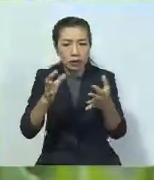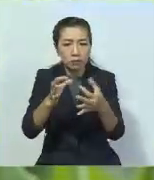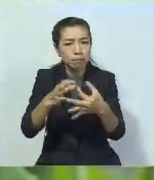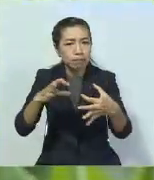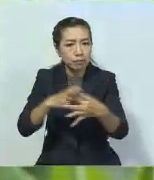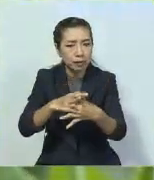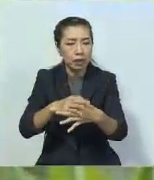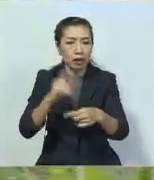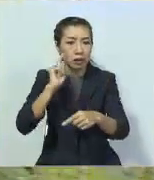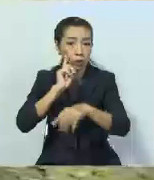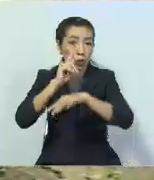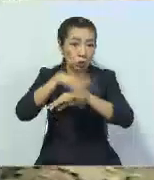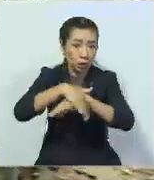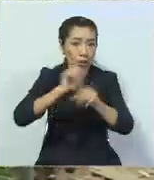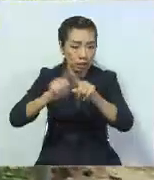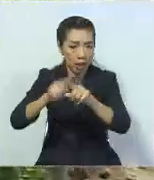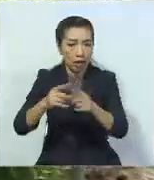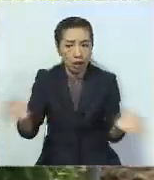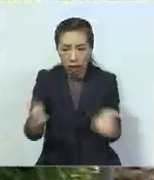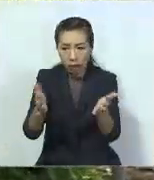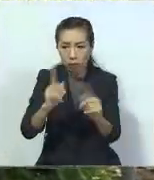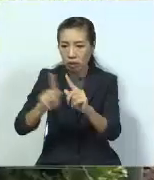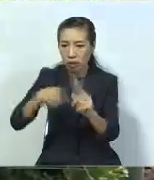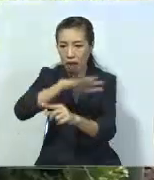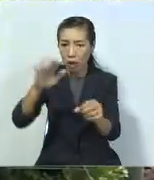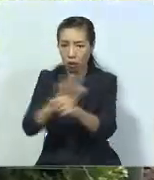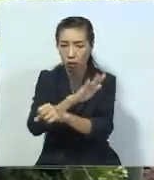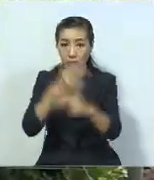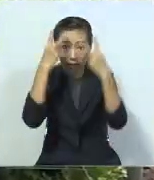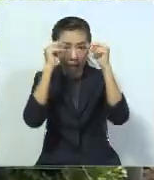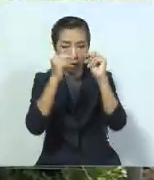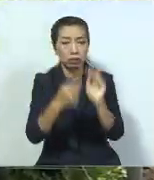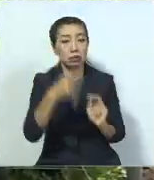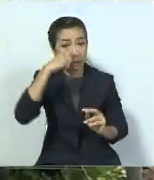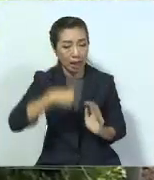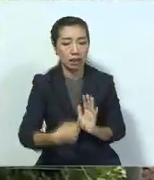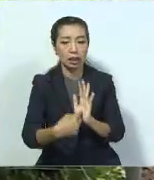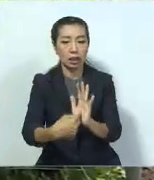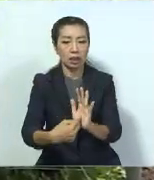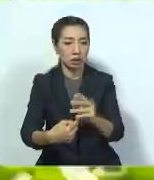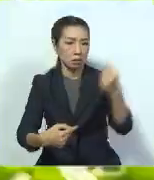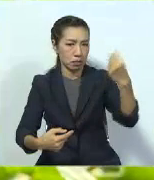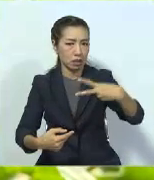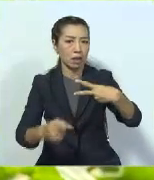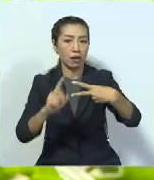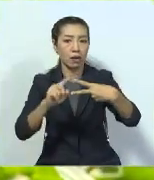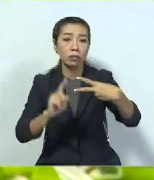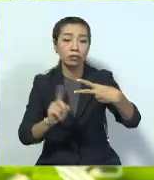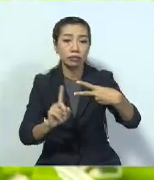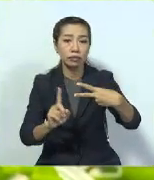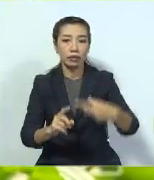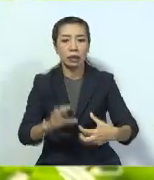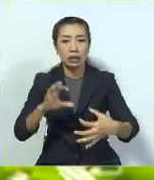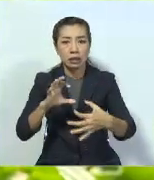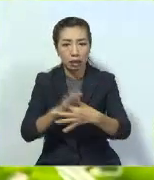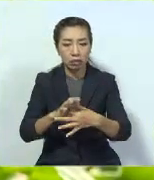ที่ครอบคลุมในยุคดิจิทัลโดยท่านนายกรัฐมนตรีได้เสนอแนวคิด2ประการด้วยกันนะครับเพื่อที่จะรับมือกับความท้าทายโด